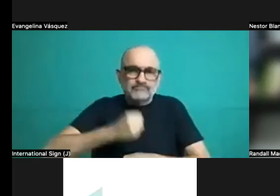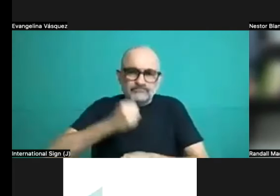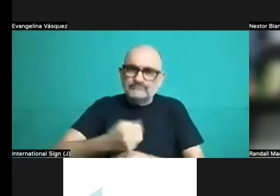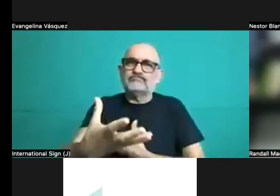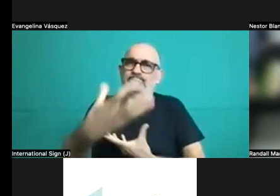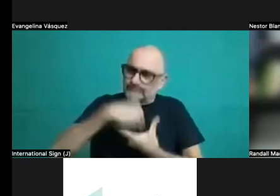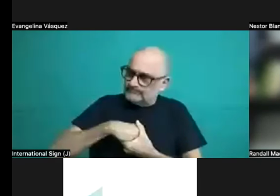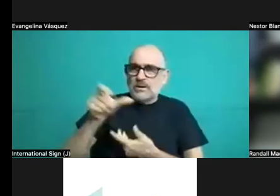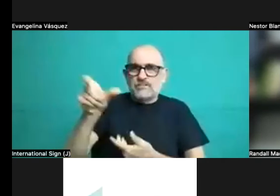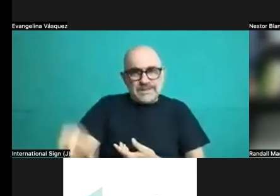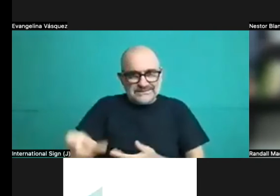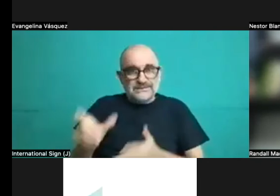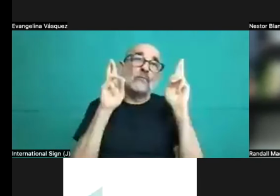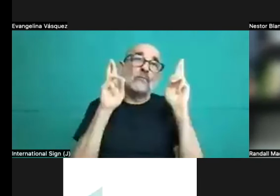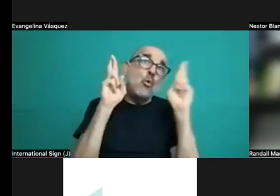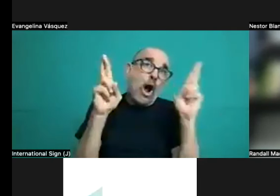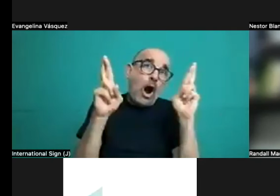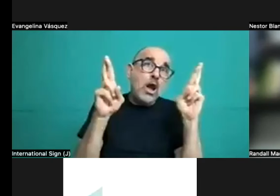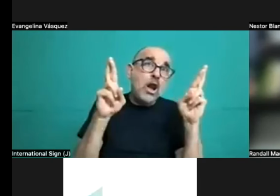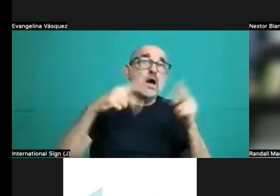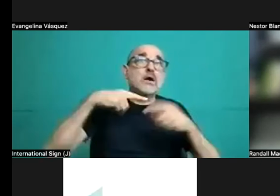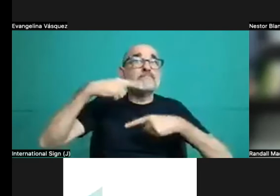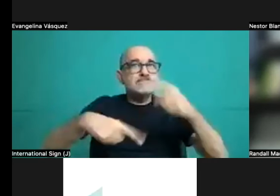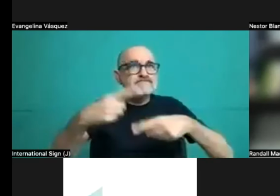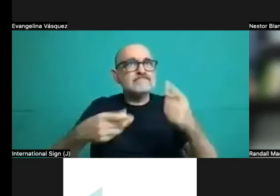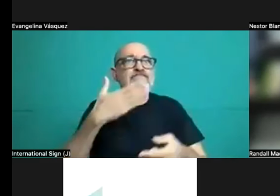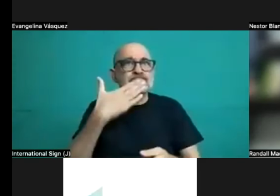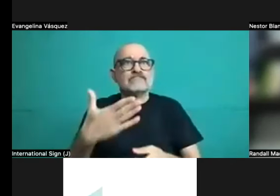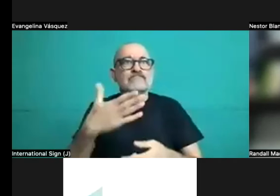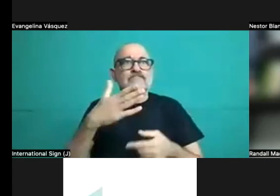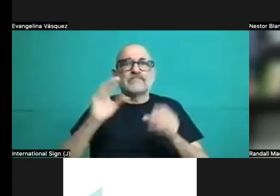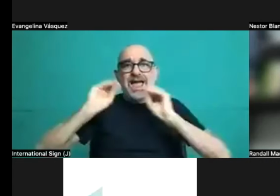éducatifs, il faut qu'il y ait cet aspect